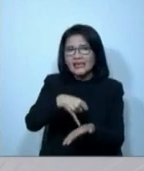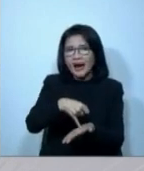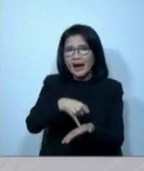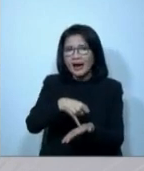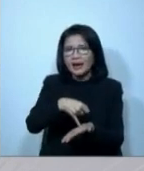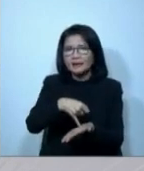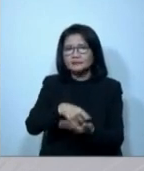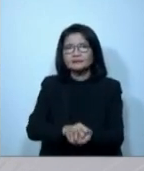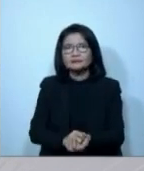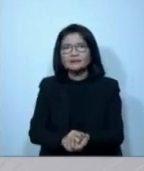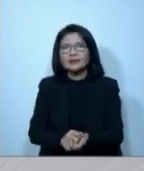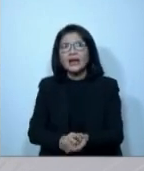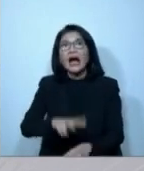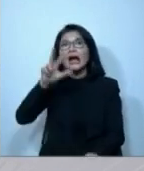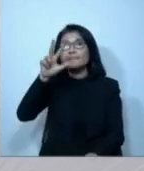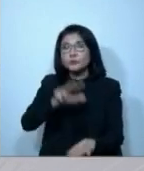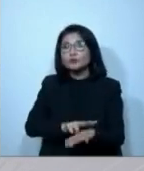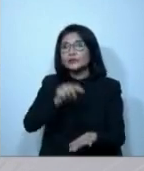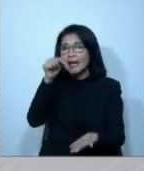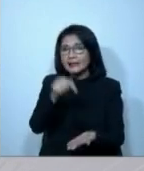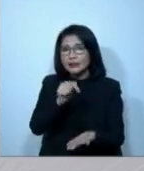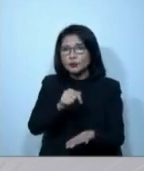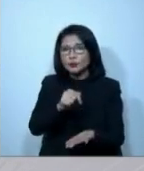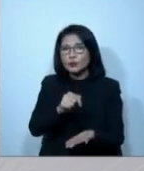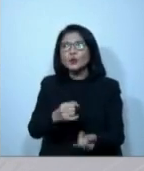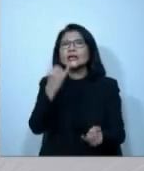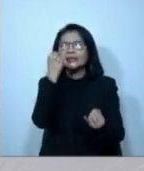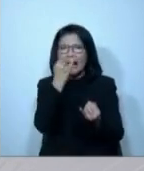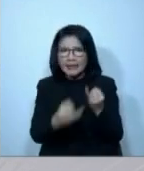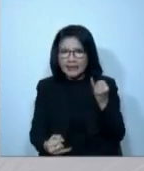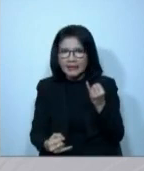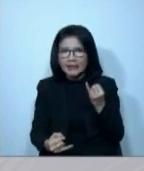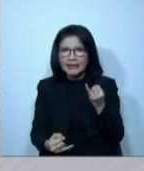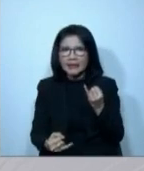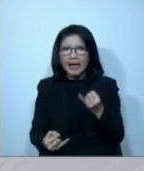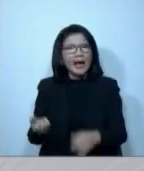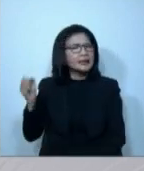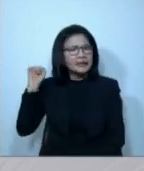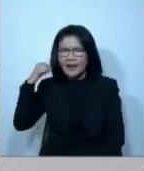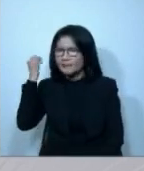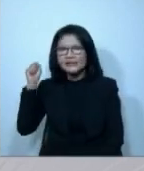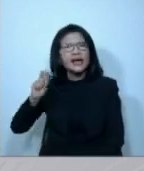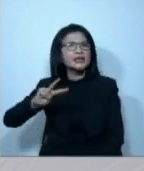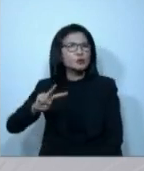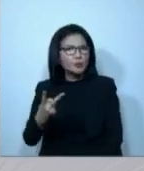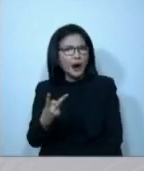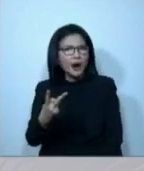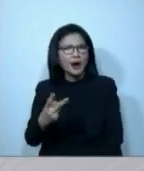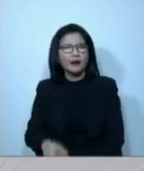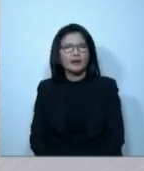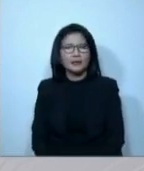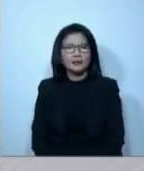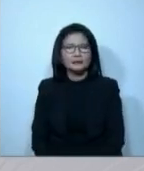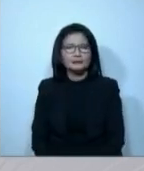adalah bahwa keputusan itu final dan tidak dapat dirubah, ya. Saya laksanakan,